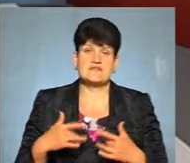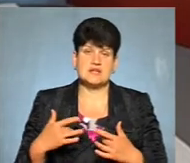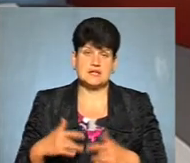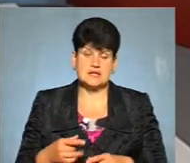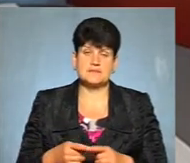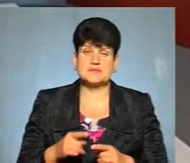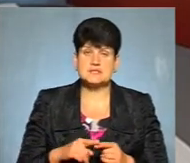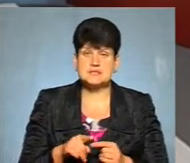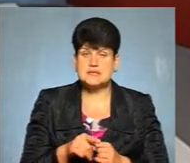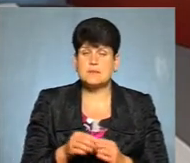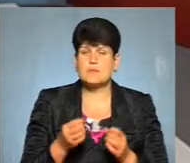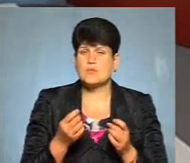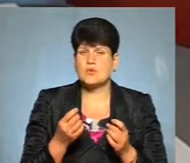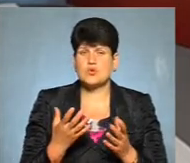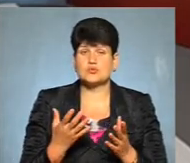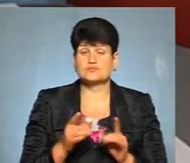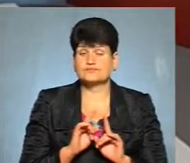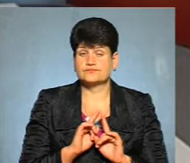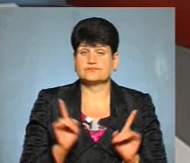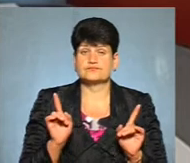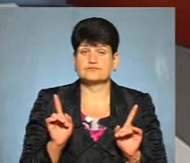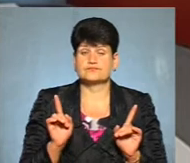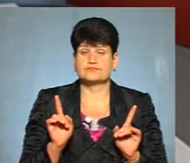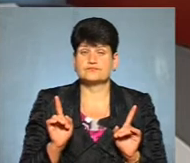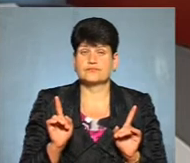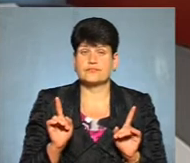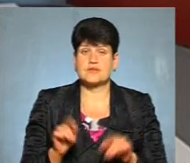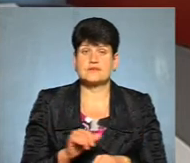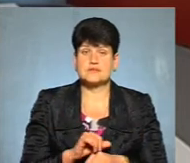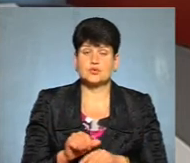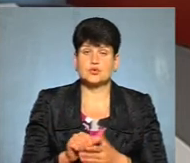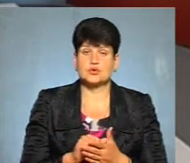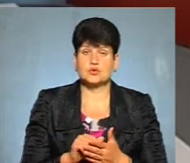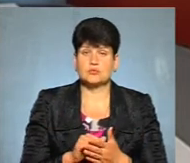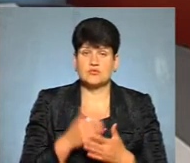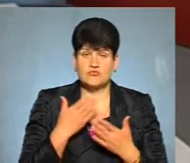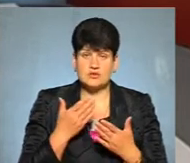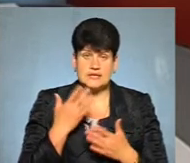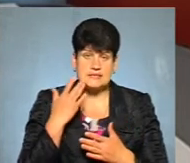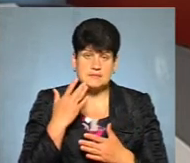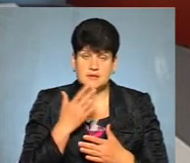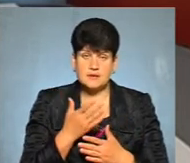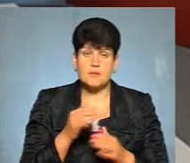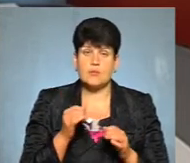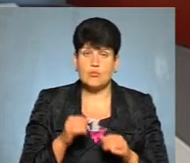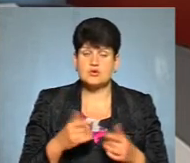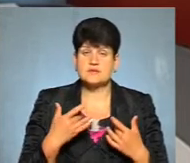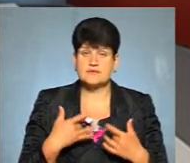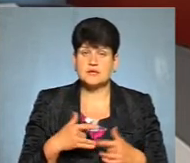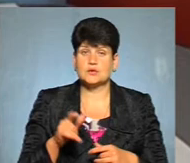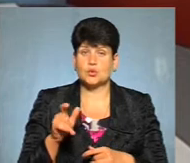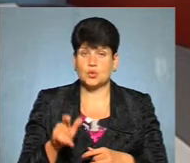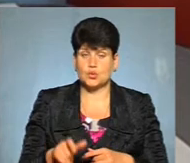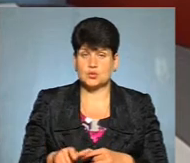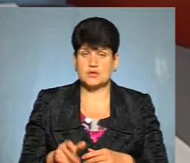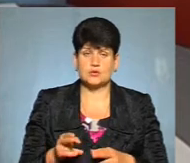просто перли, певно, не закордонних документів, це вичитали з американських, можна звільнити людину